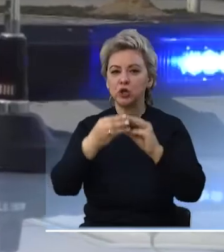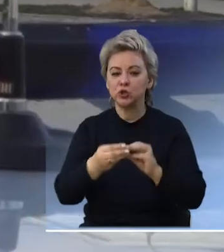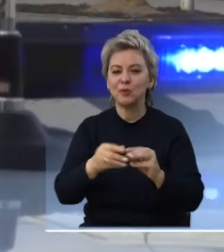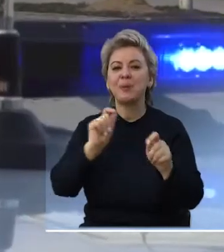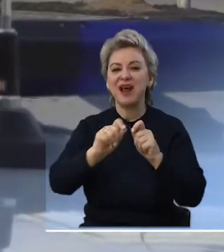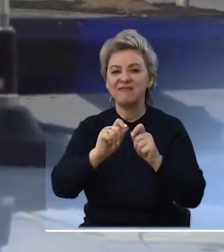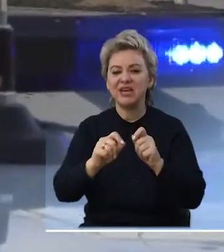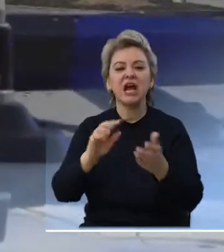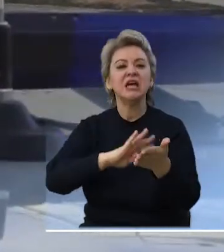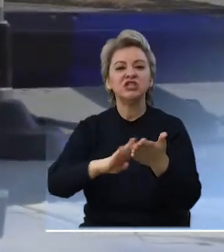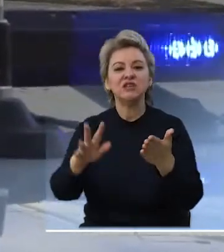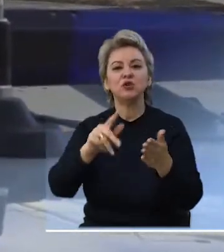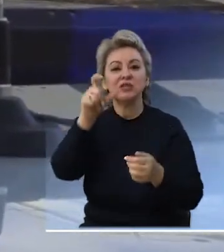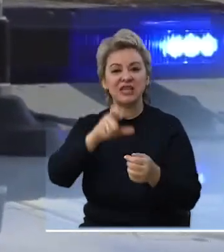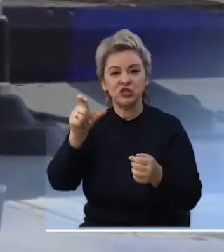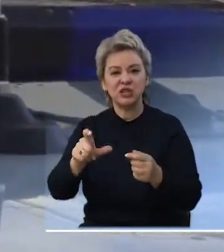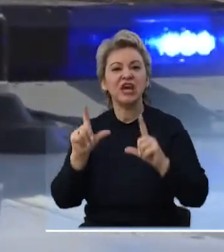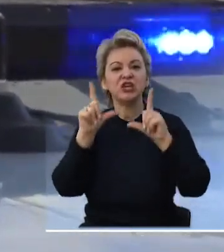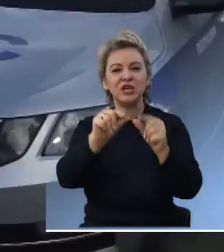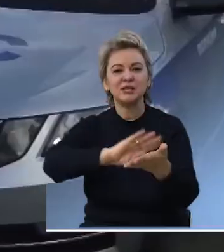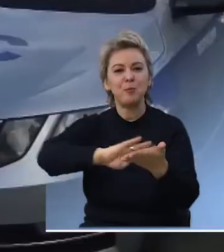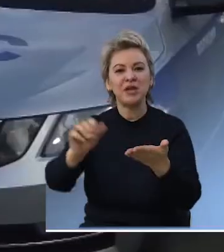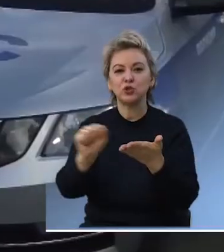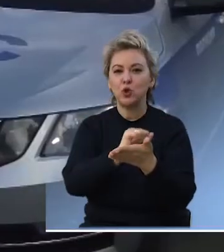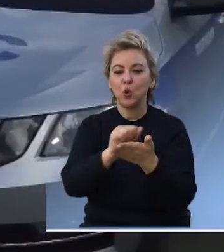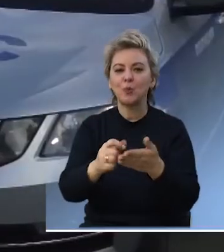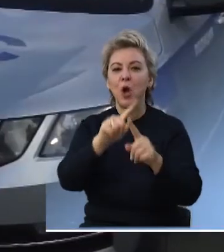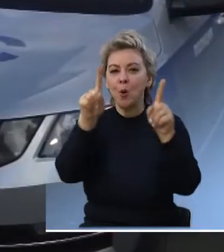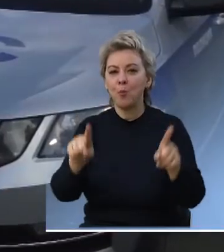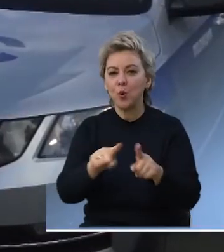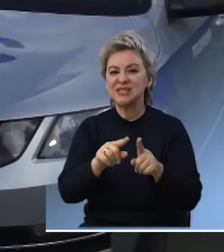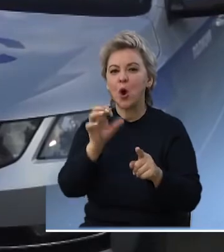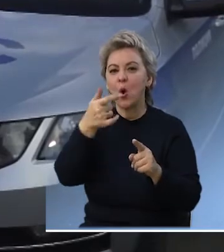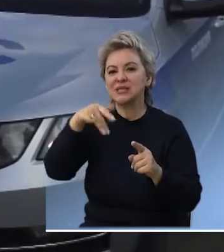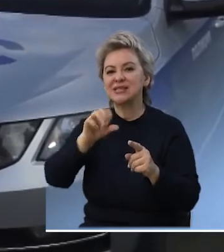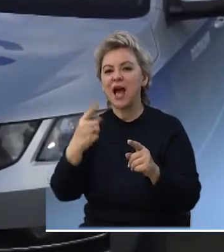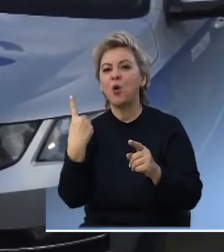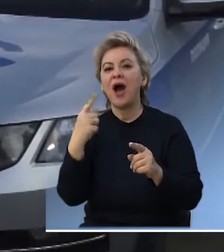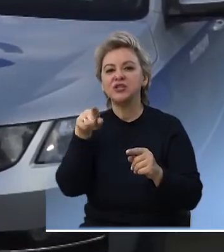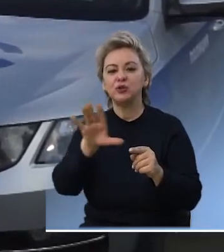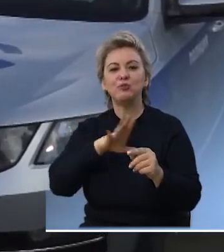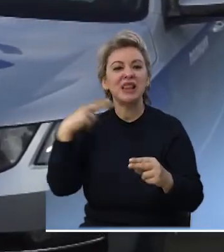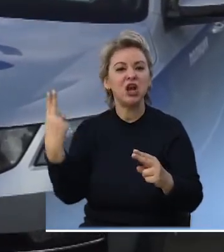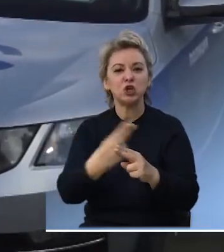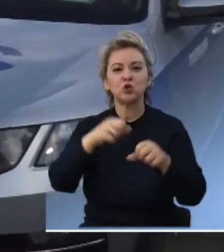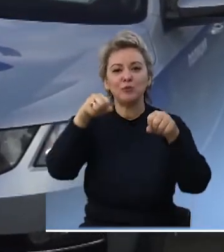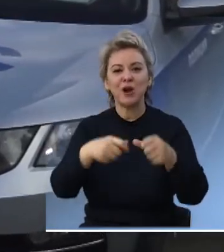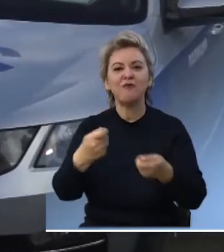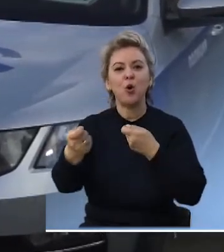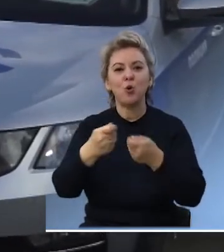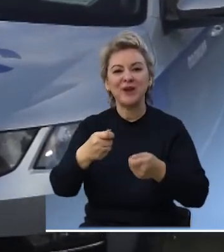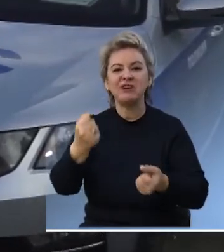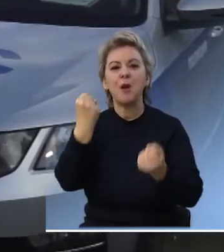показали результаты операции, 90 водителей ездили без документов и полисов ОСАГО. Один из них был лишен